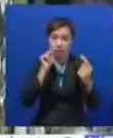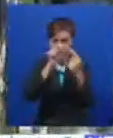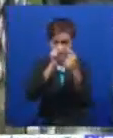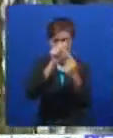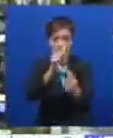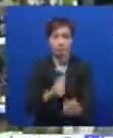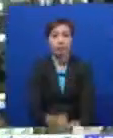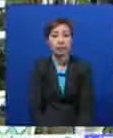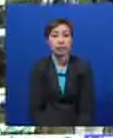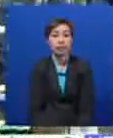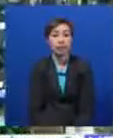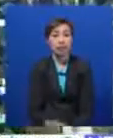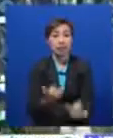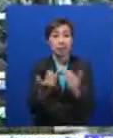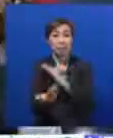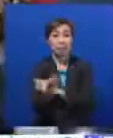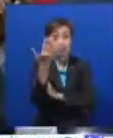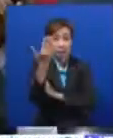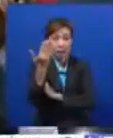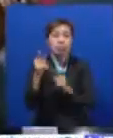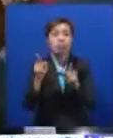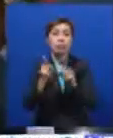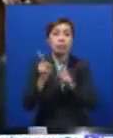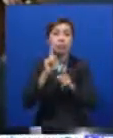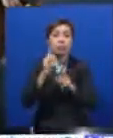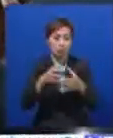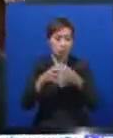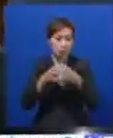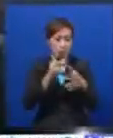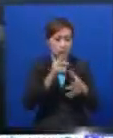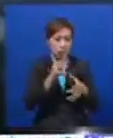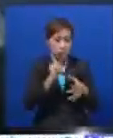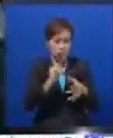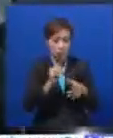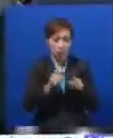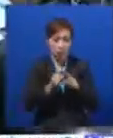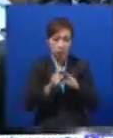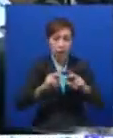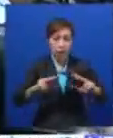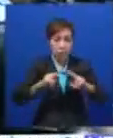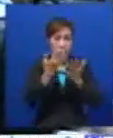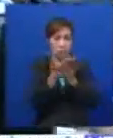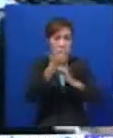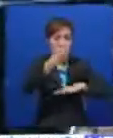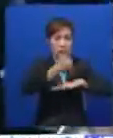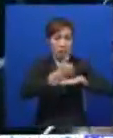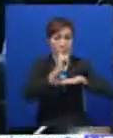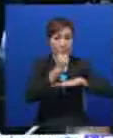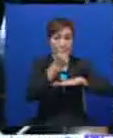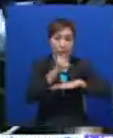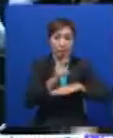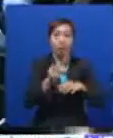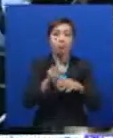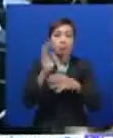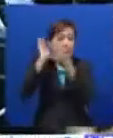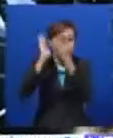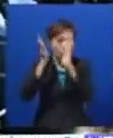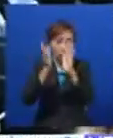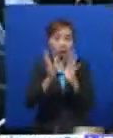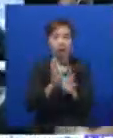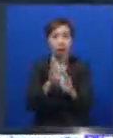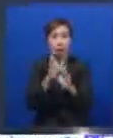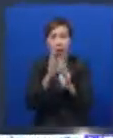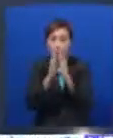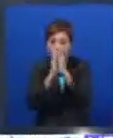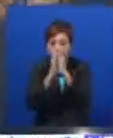ว้ทั้งนี้ในช่วงเช้าที่ผ่านมาหลังจากที่รัฐมนตรีว่าการกระทรวงการคลังคนใหม่เข้าสักการะสิ่งศักดิ์สิทธิ์ประจำกระทรวงก็